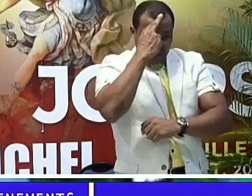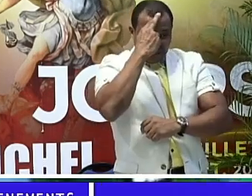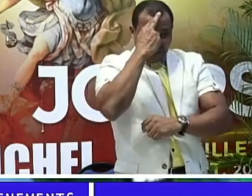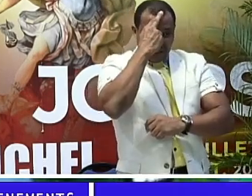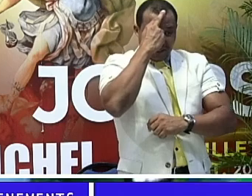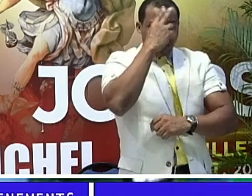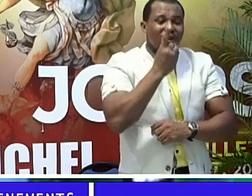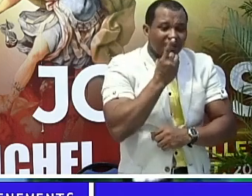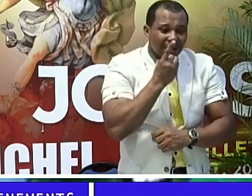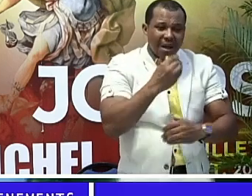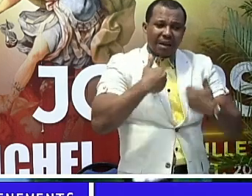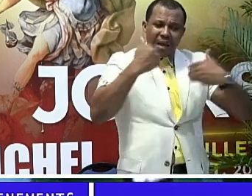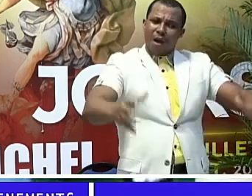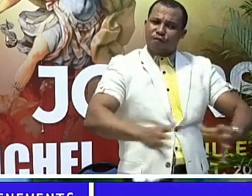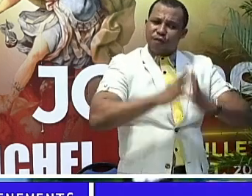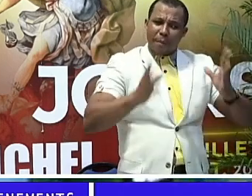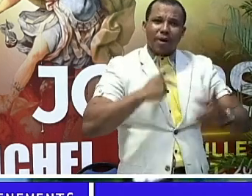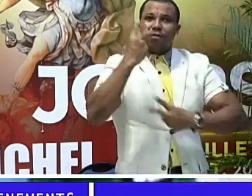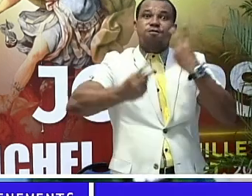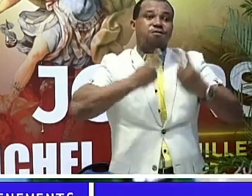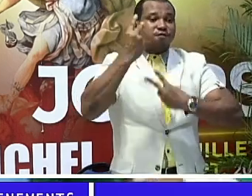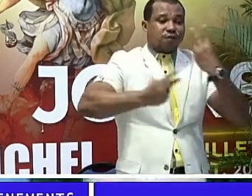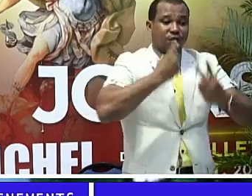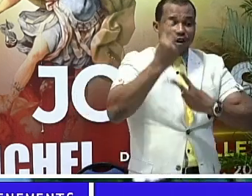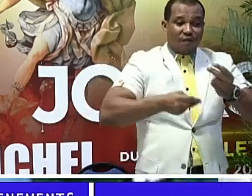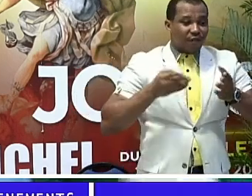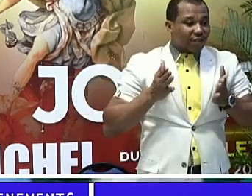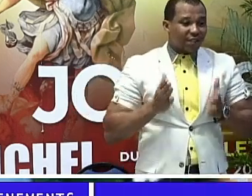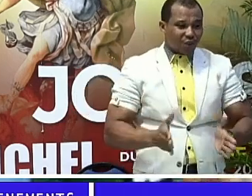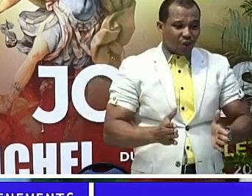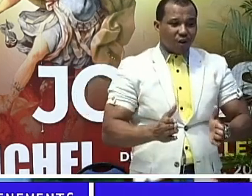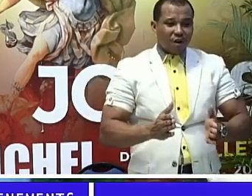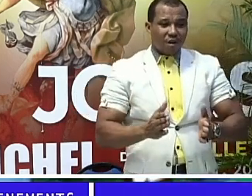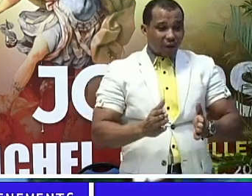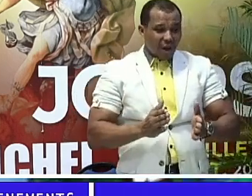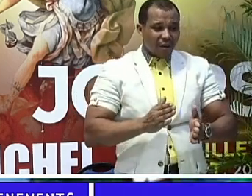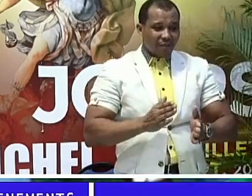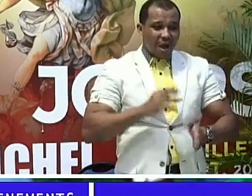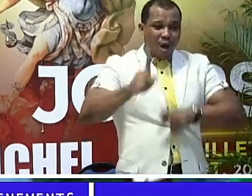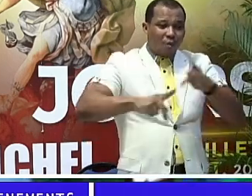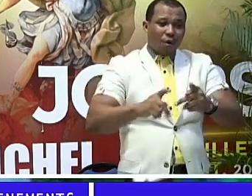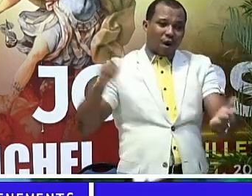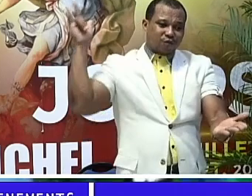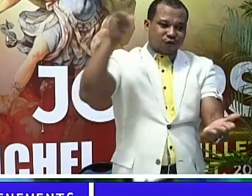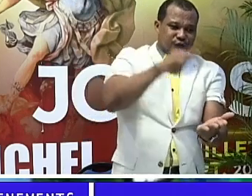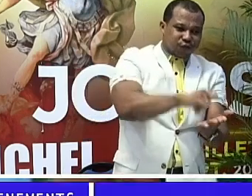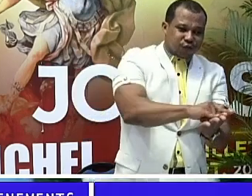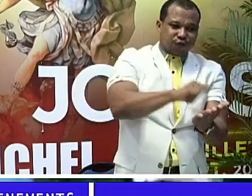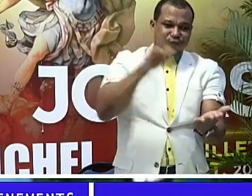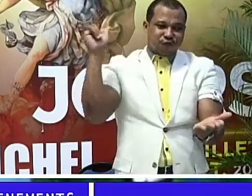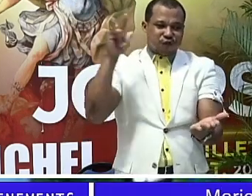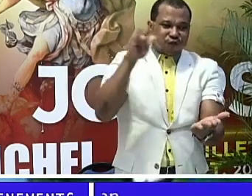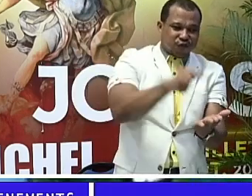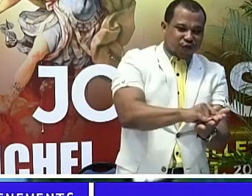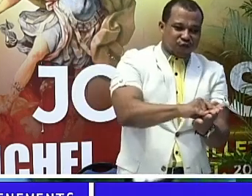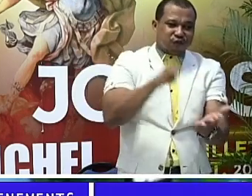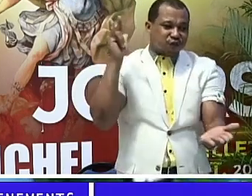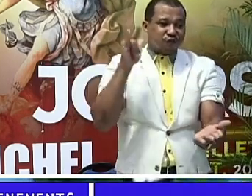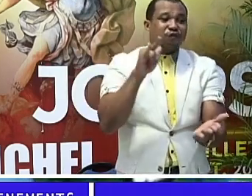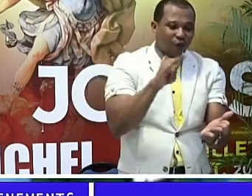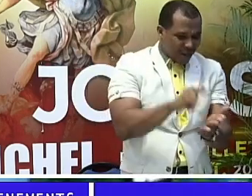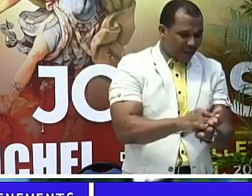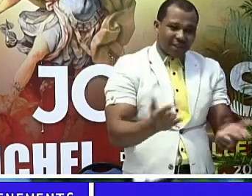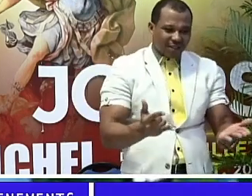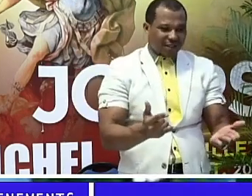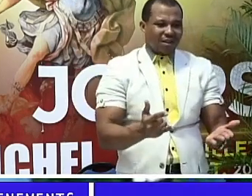ensemble. Depuis qu'il y a ce côté, touriste a monté et descend. Ouais, pas ouais, touriste là, ça n'a pas qu'à faire dans le